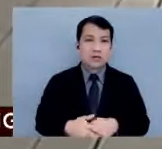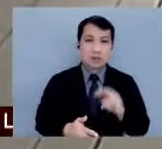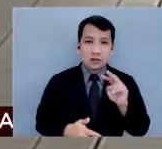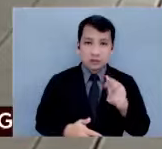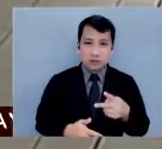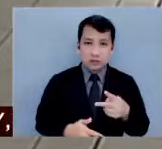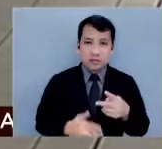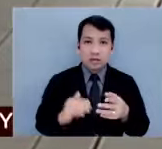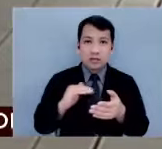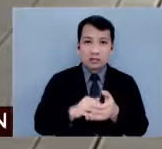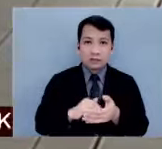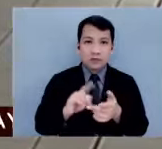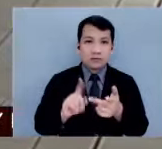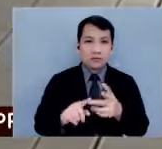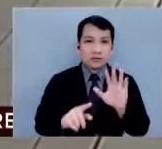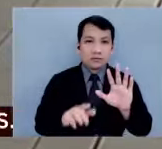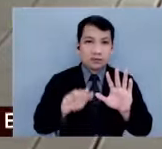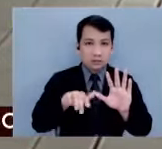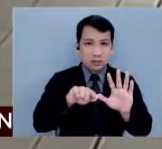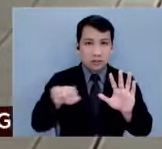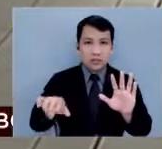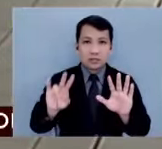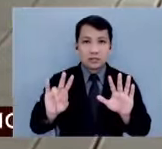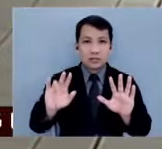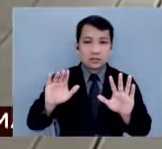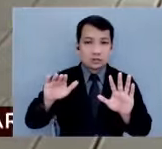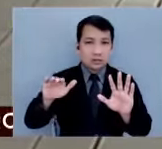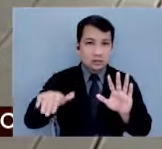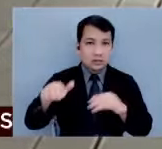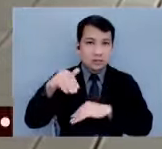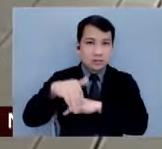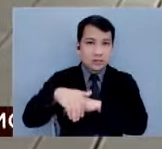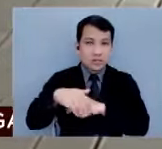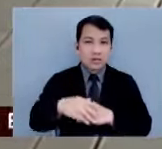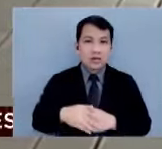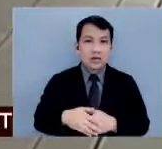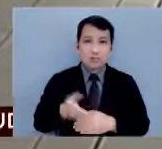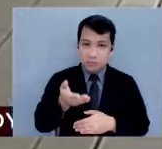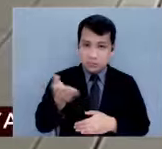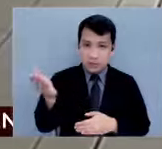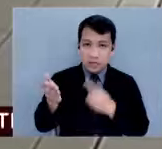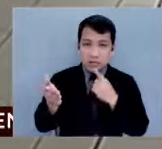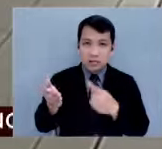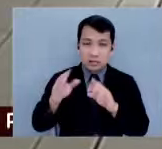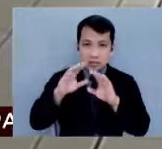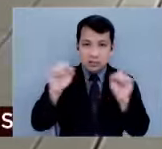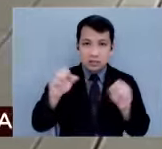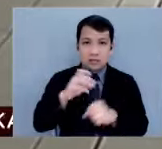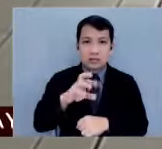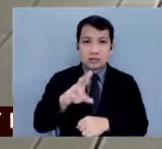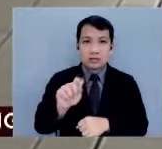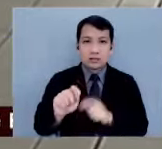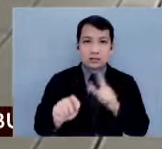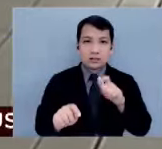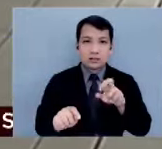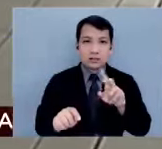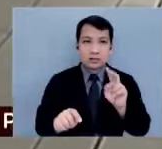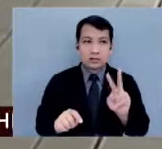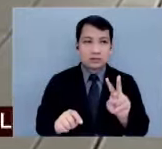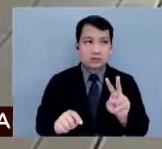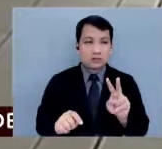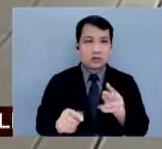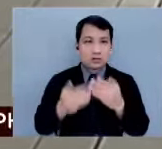yan mula alas 5 ng hapon hanggang alas 7 ng gabi. Ayon sa pamunuan ng MRT at LRT 2, pasasalamat